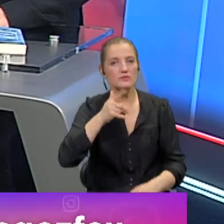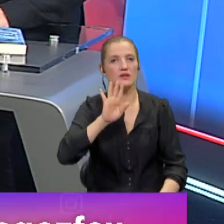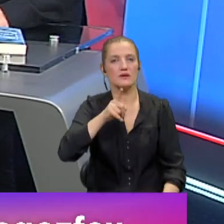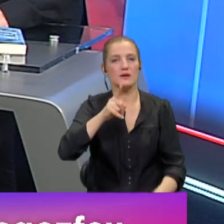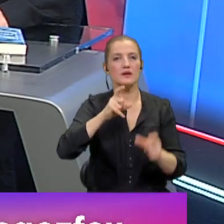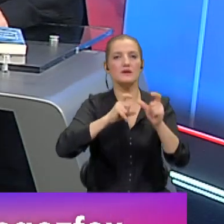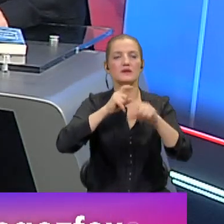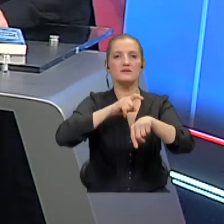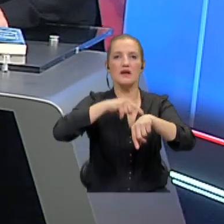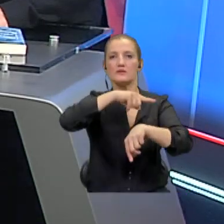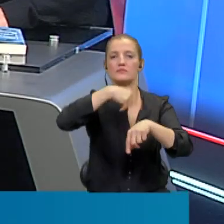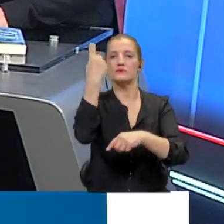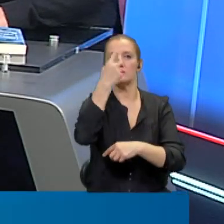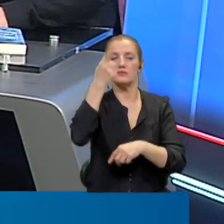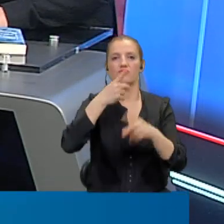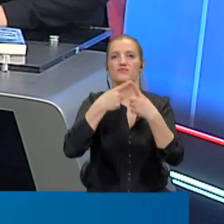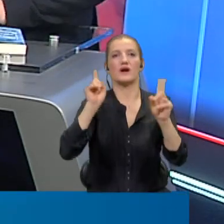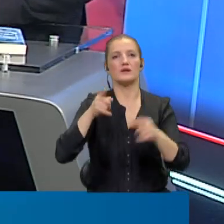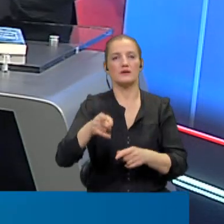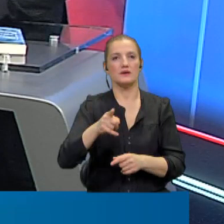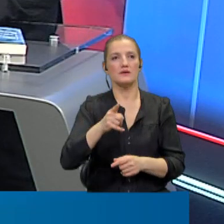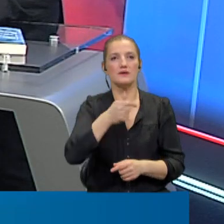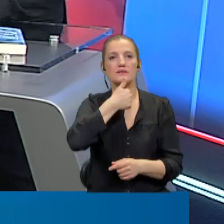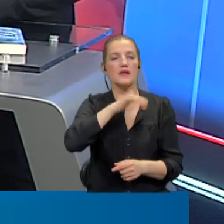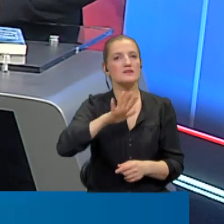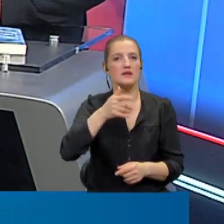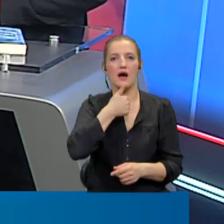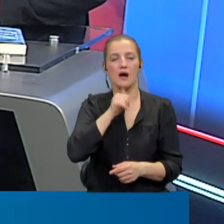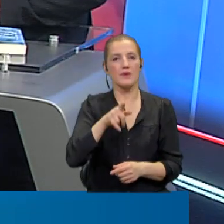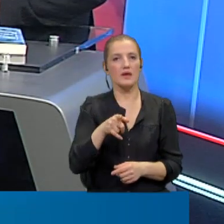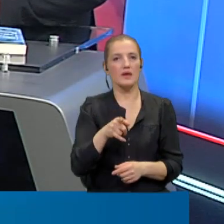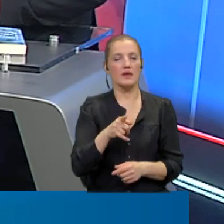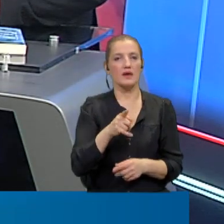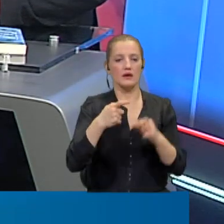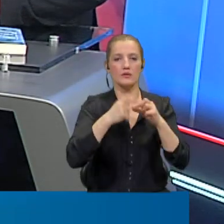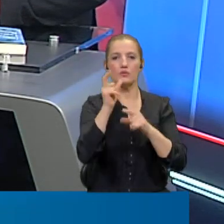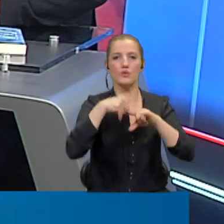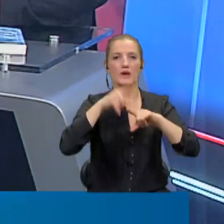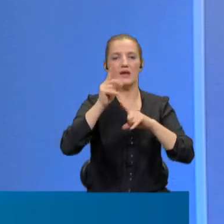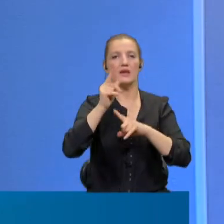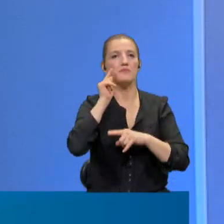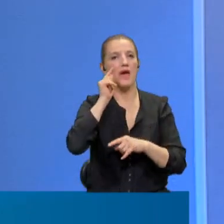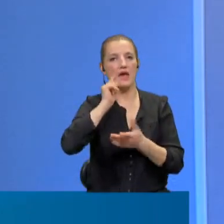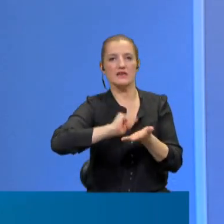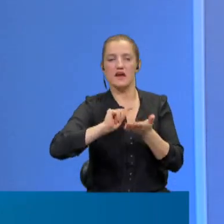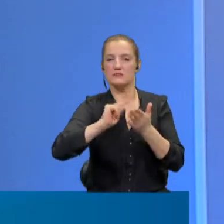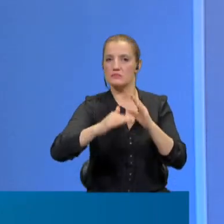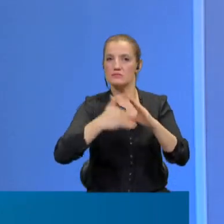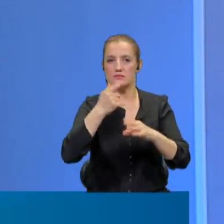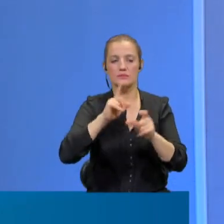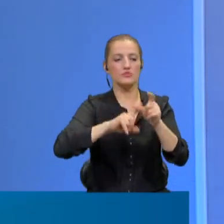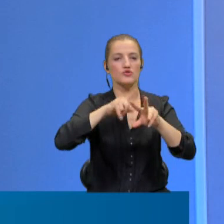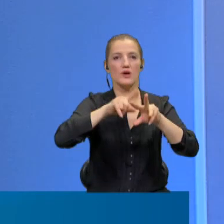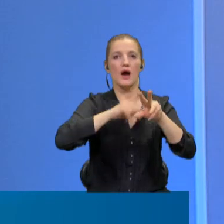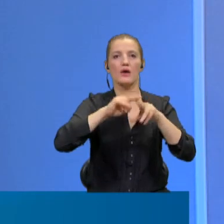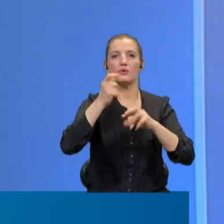sayacı de farklı şimdi Deniz Al bak Bence çok güzel Ruhi becenek yazmış çaykuru zarar